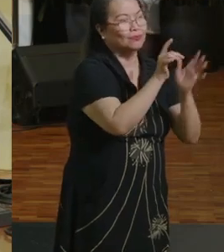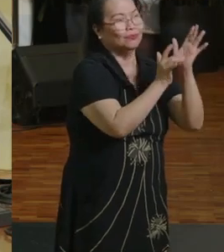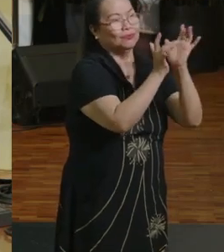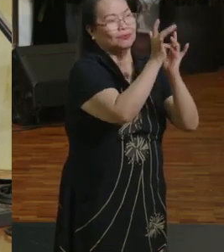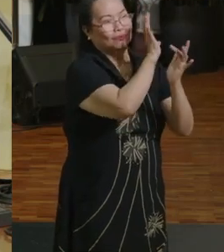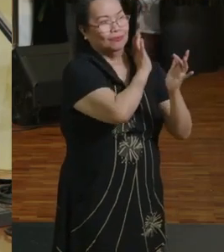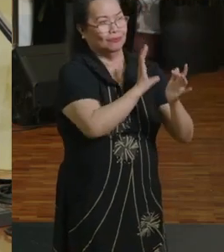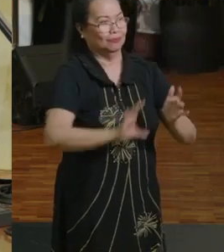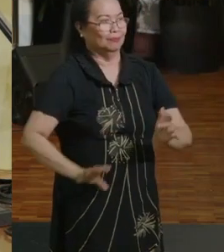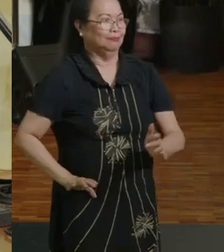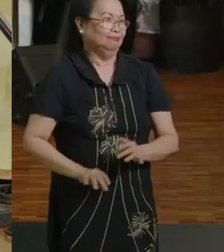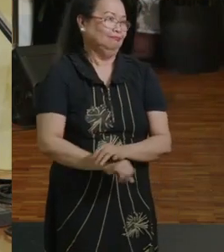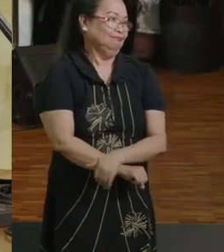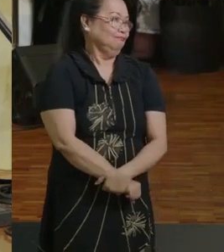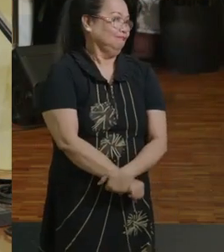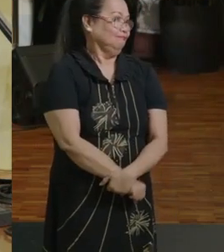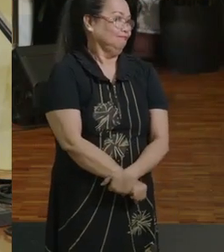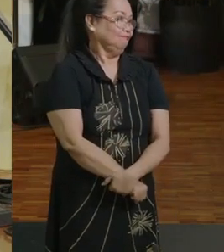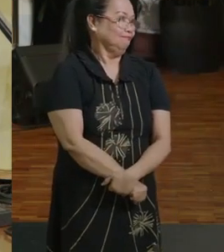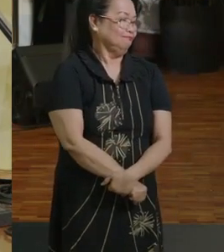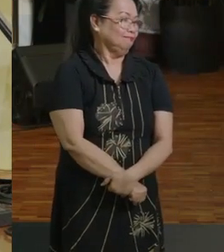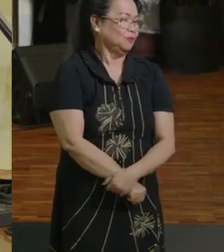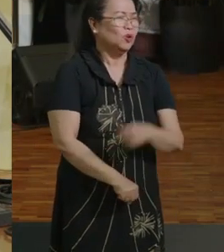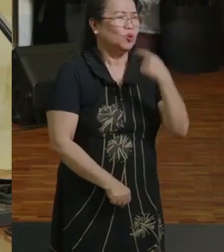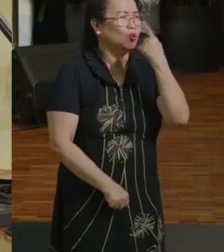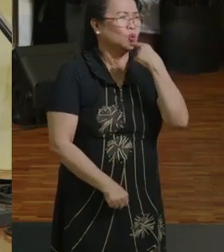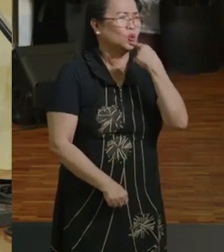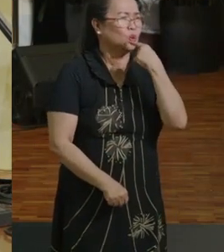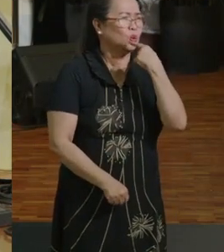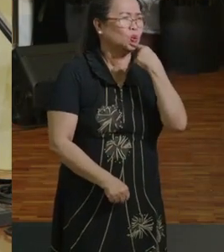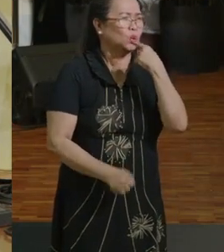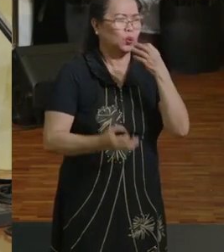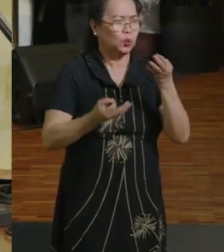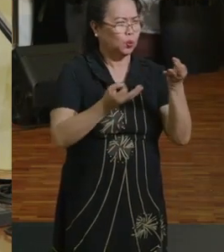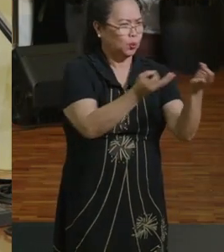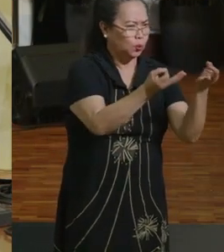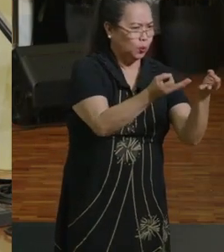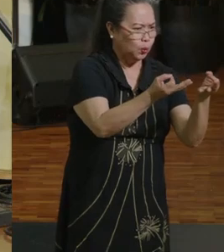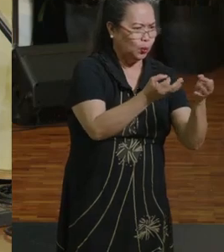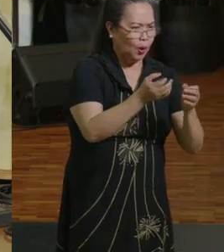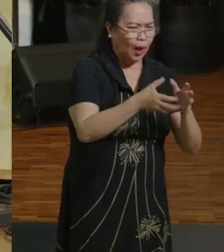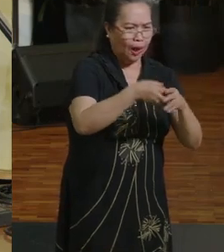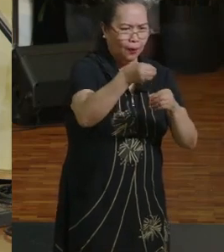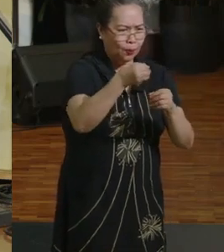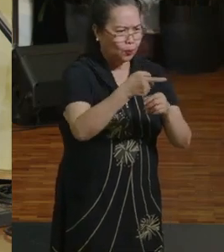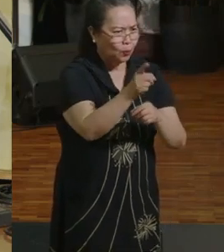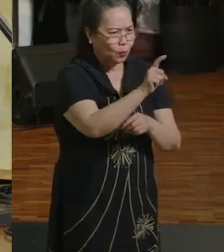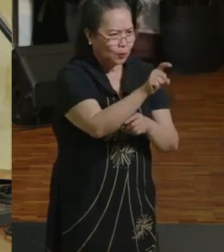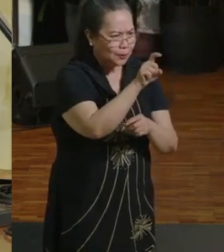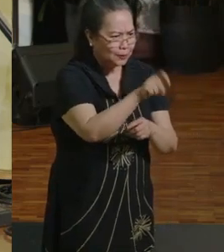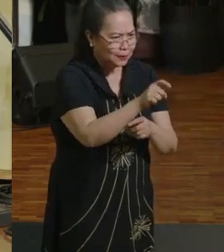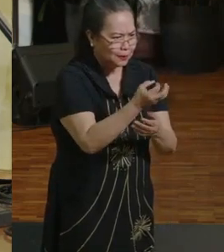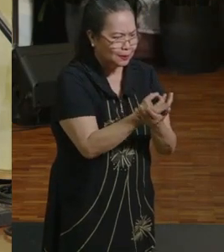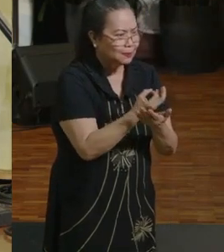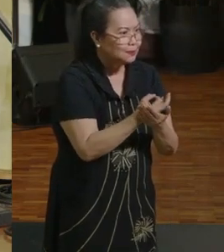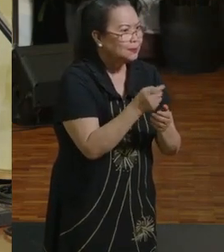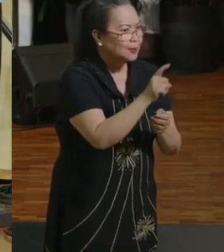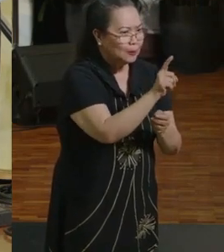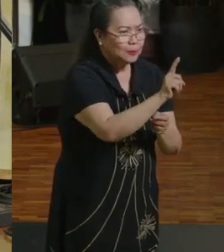Panginoon. Yung who provided for them out of their means, matimbang po